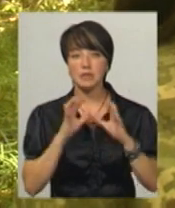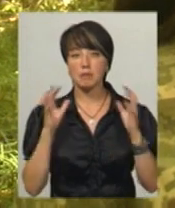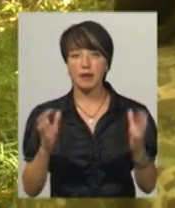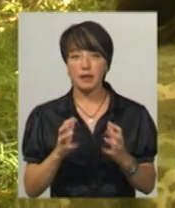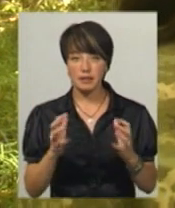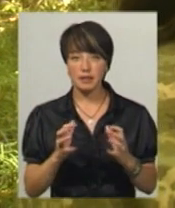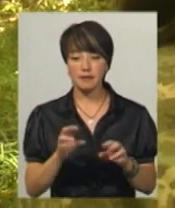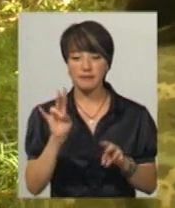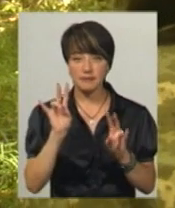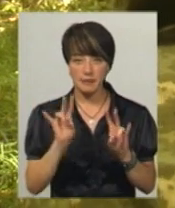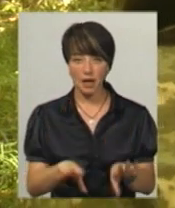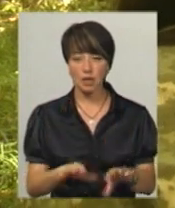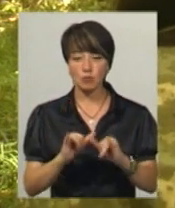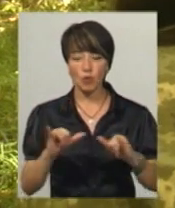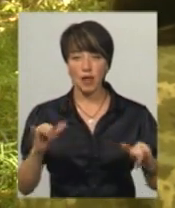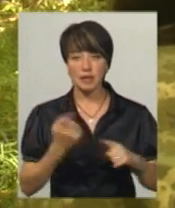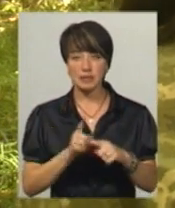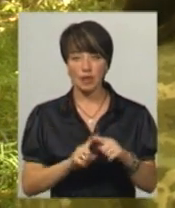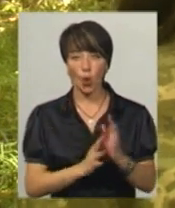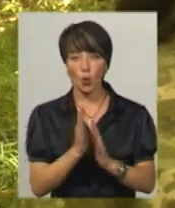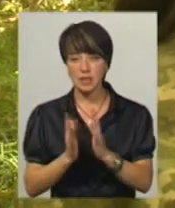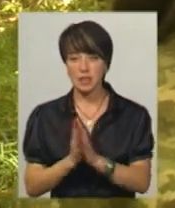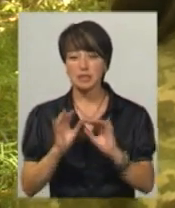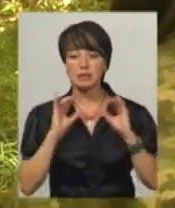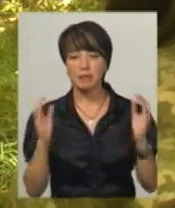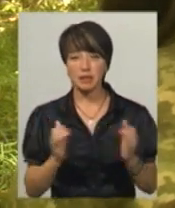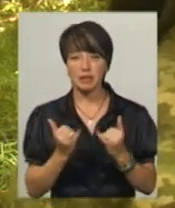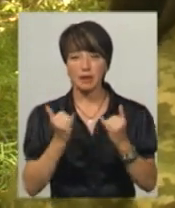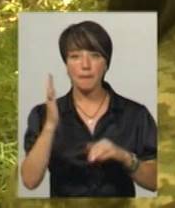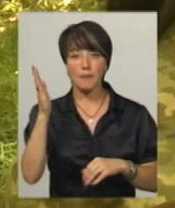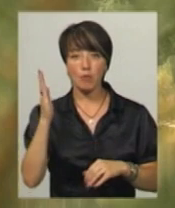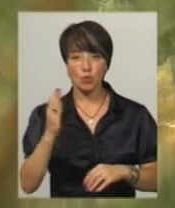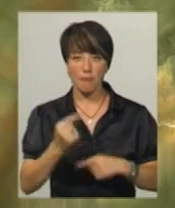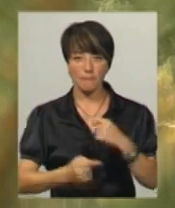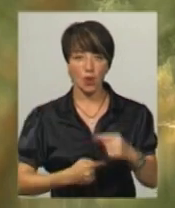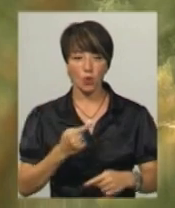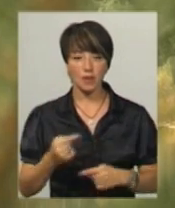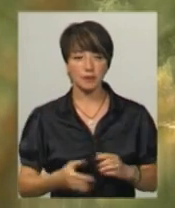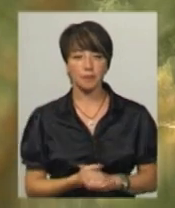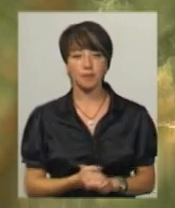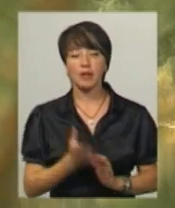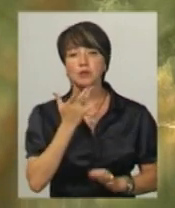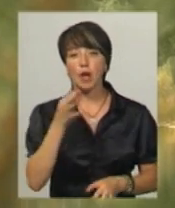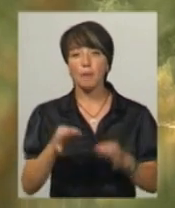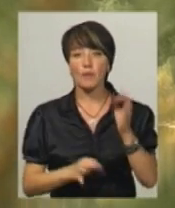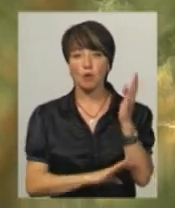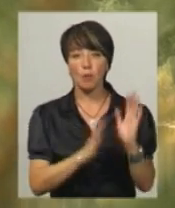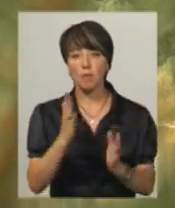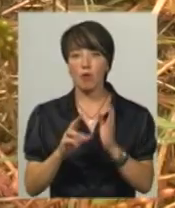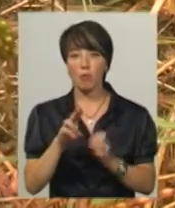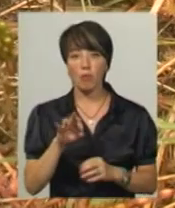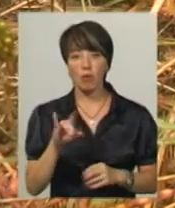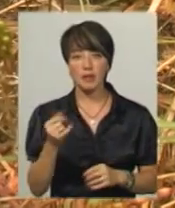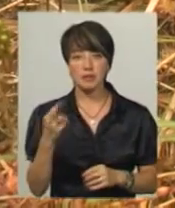зберегти сталість популяції цих рослин, зберегти їх для майбутніх поколінь. У Національному природному парку «Мале Полісся»